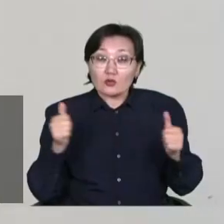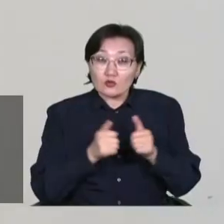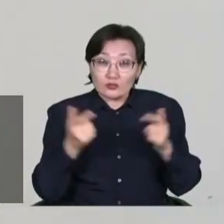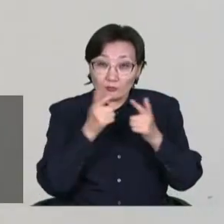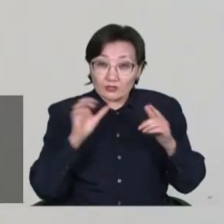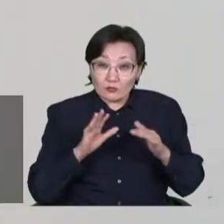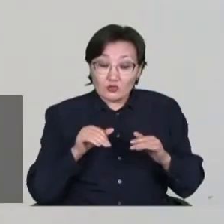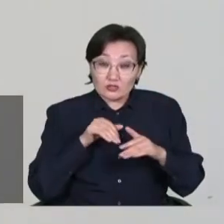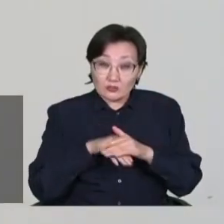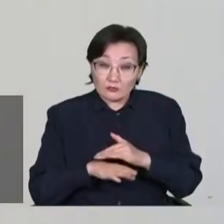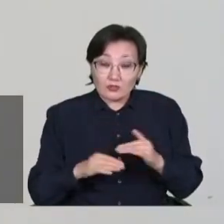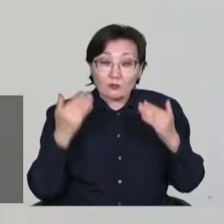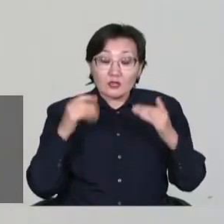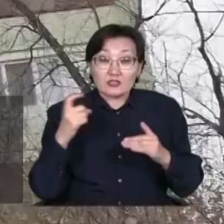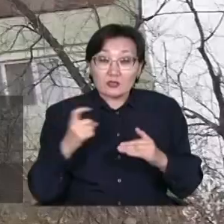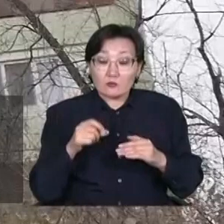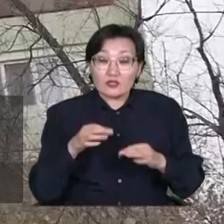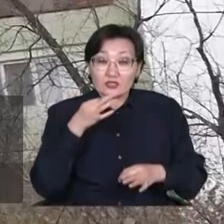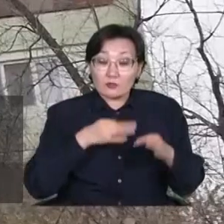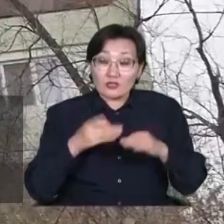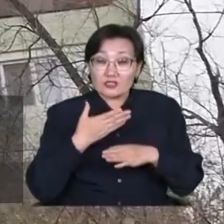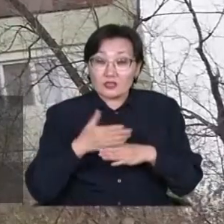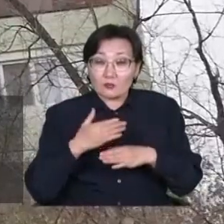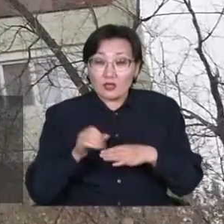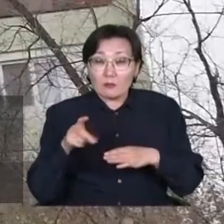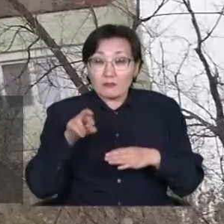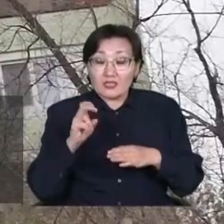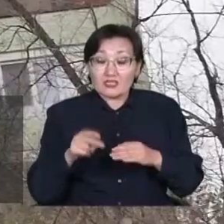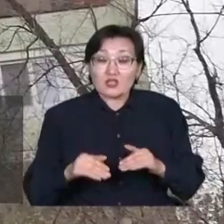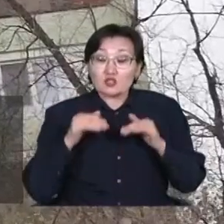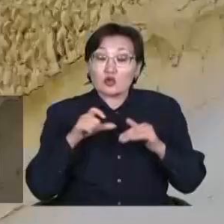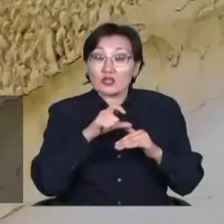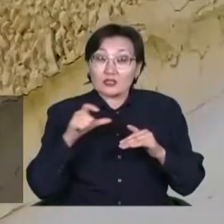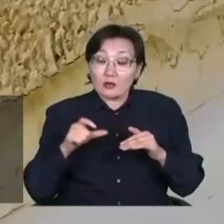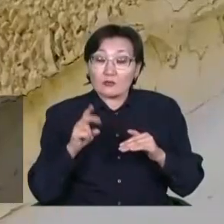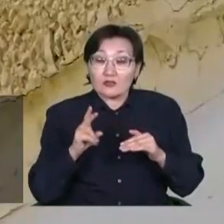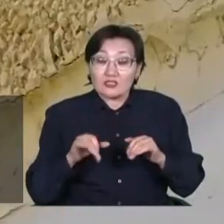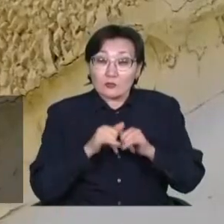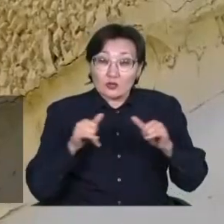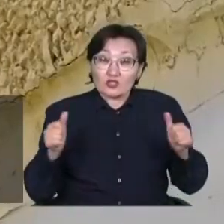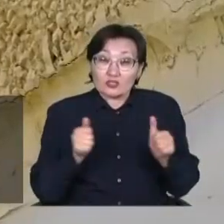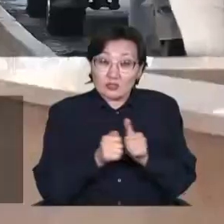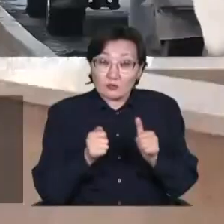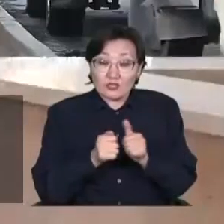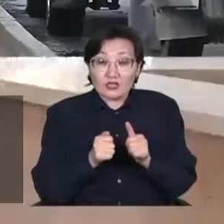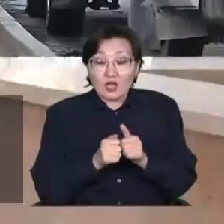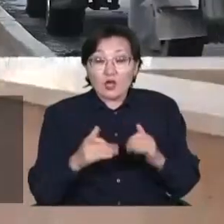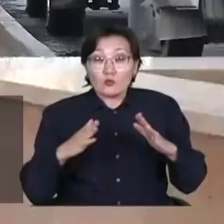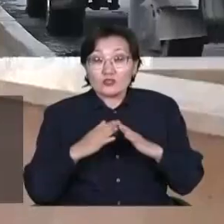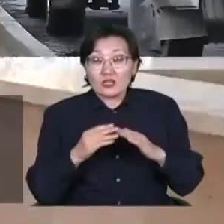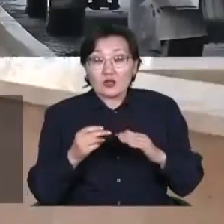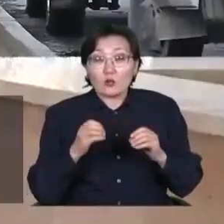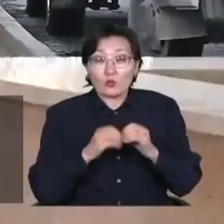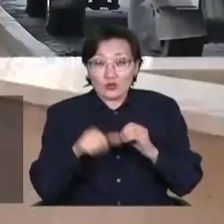ескертпестен кетіп қалған. Белгісіз химиялық препараттан бөлінген аммиак жоғары қабаттағы пәтерге тарап, салдарынан көрші үйдің 10 айлық және 2